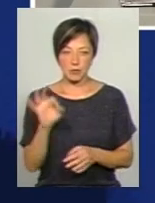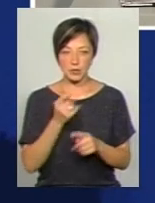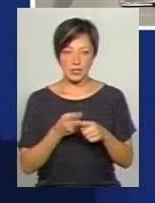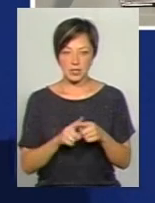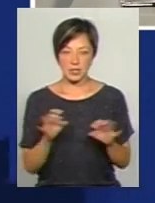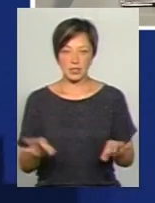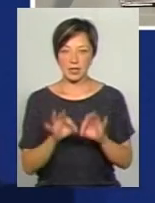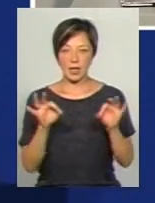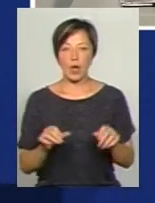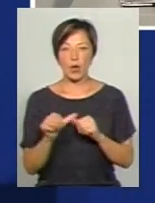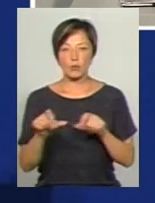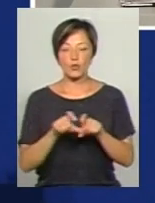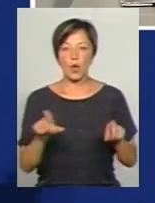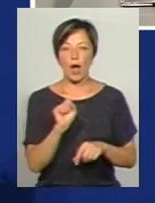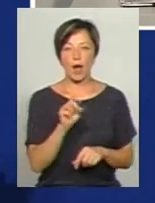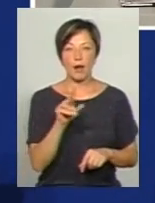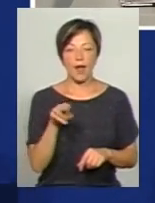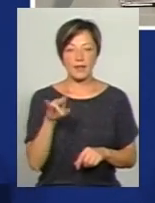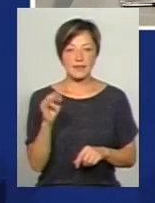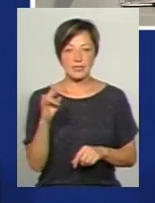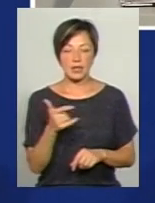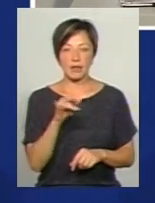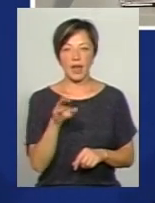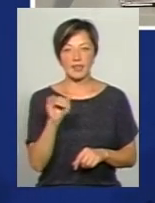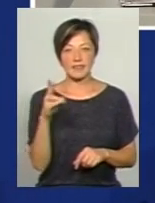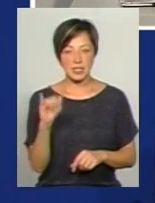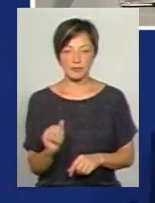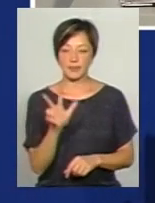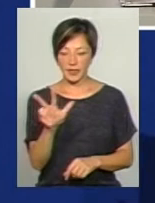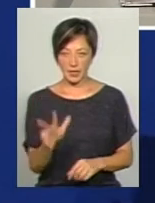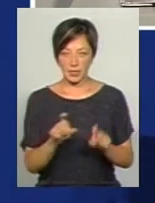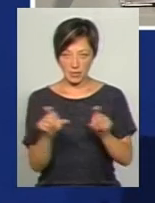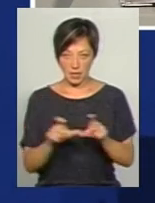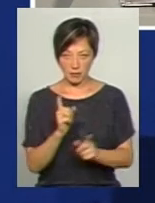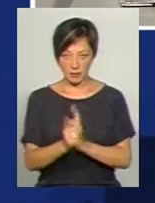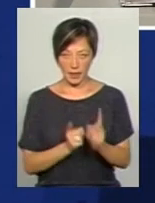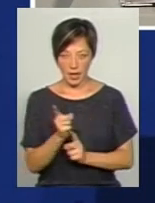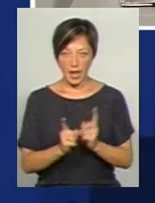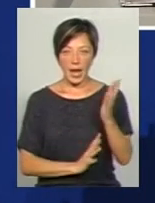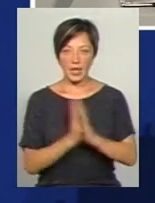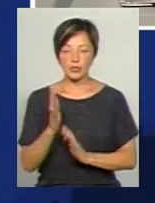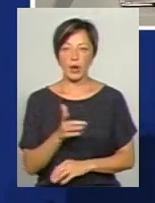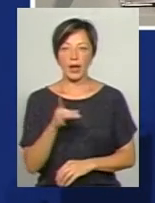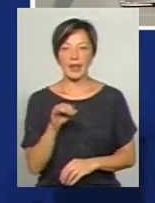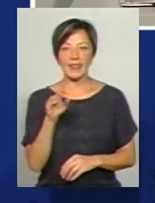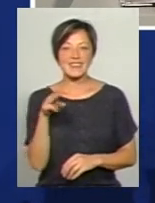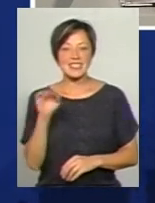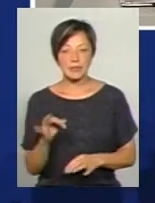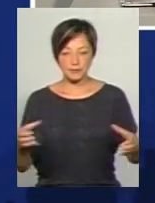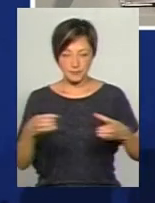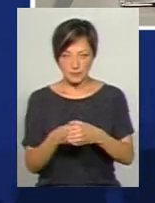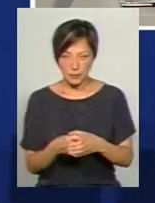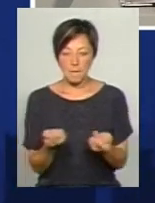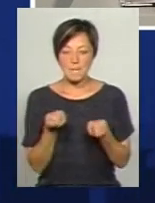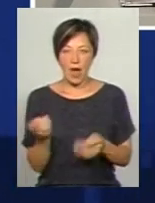Окрім школи в Аркадіївцях та Гнатівцях, оптимізують ще три загальноосвітні навчальні заклади Лісогринівецької ОТГ. Також через те, що вони